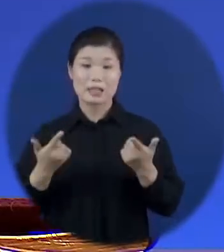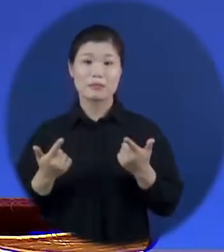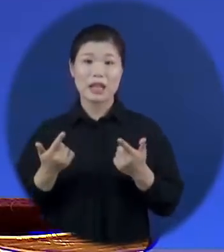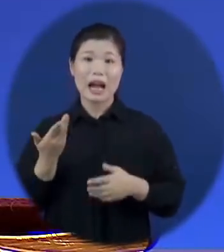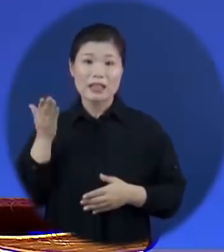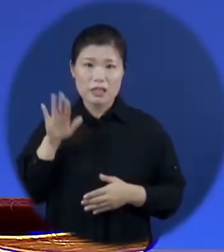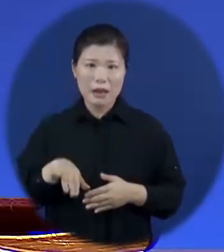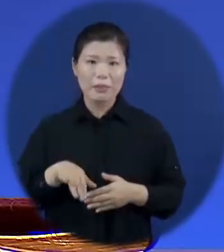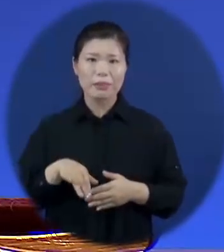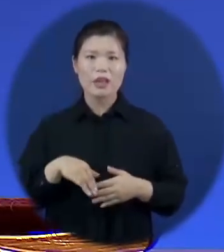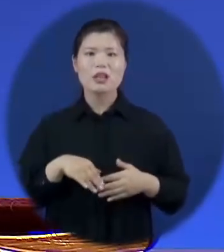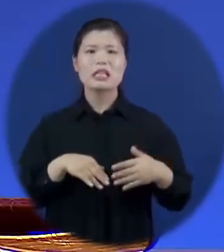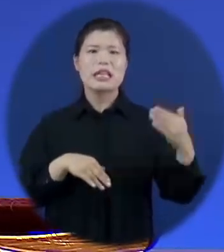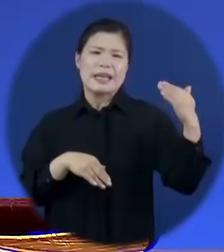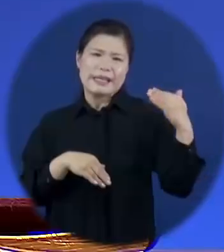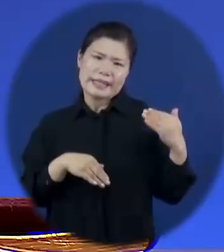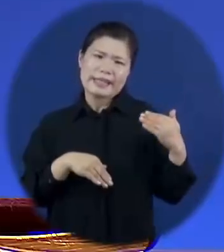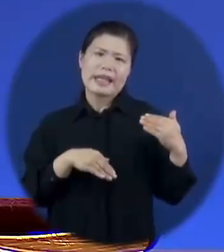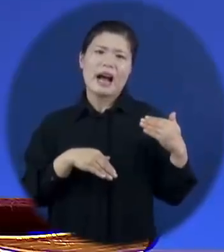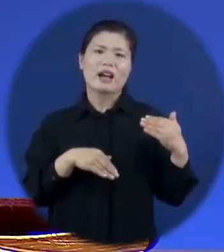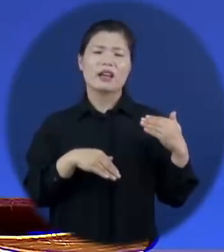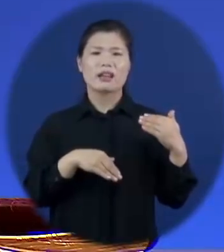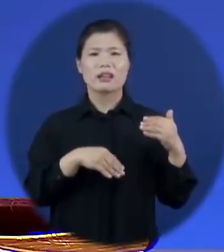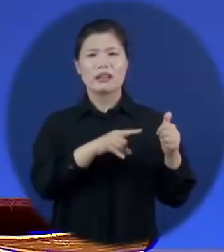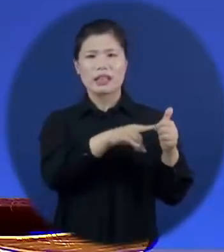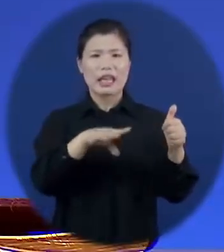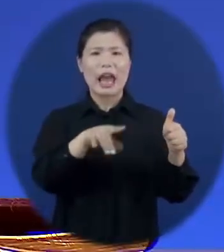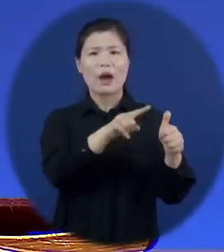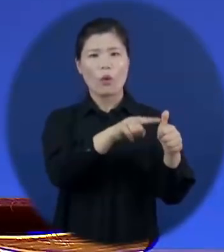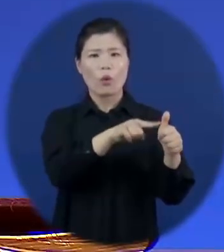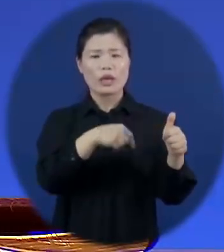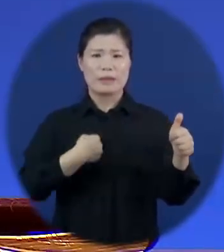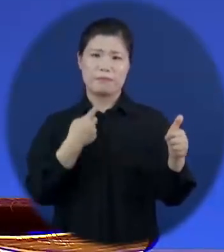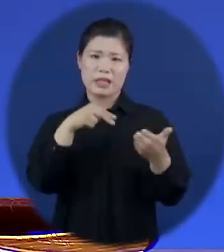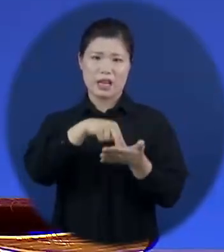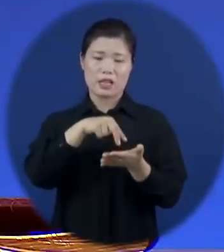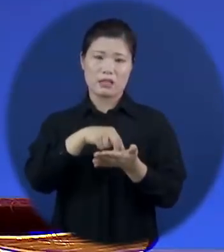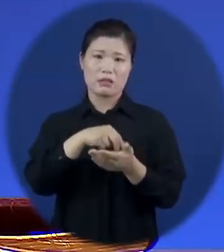그러나 삭개오 입장에서는 할 말이 있었습니다.